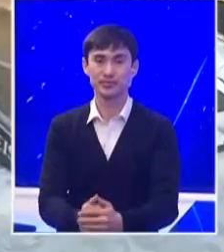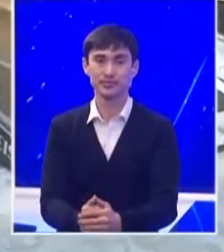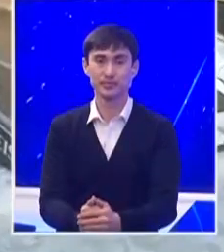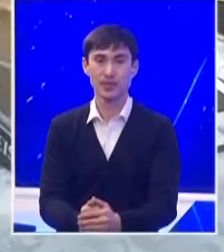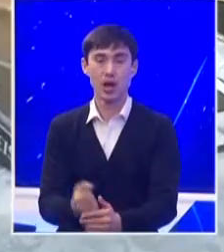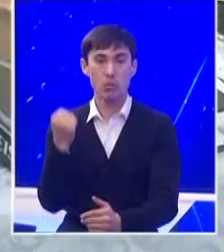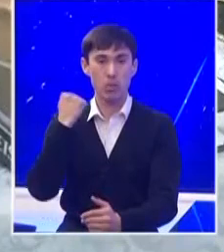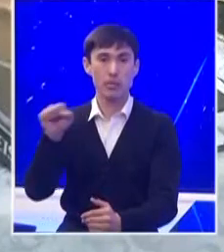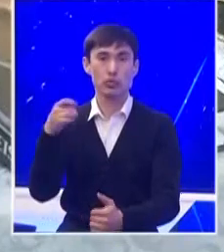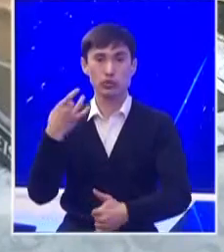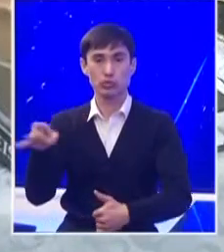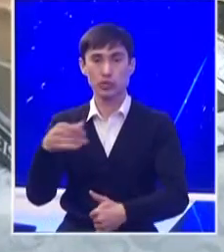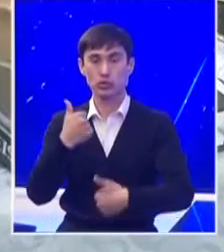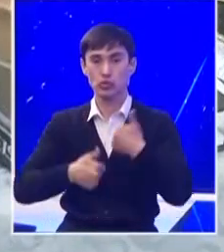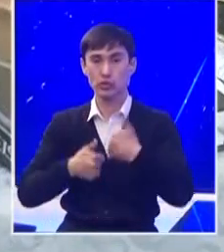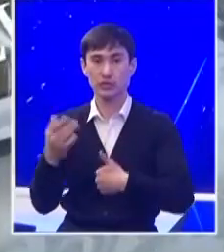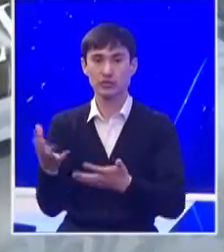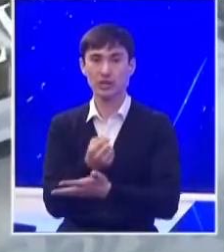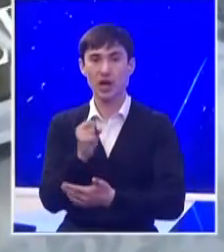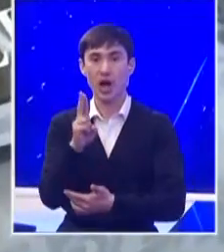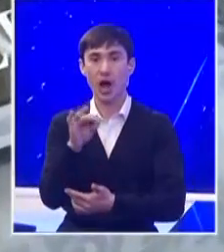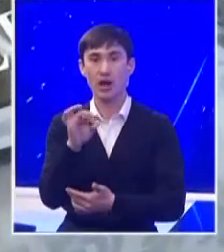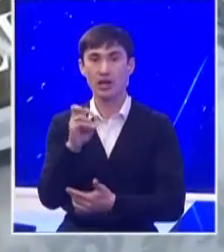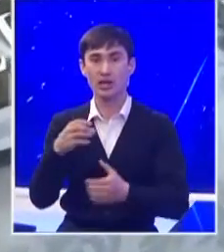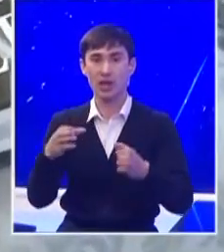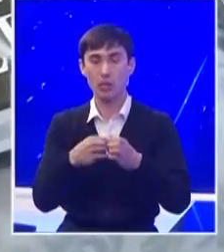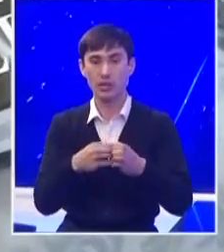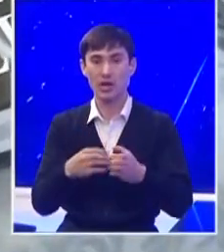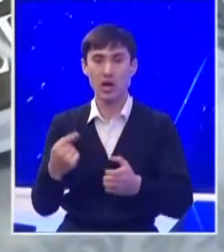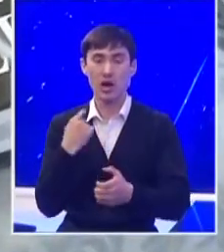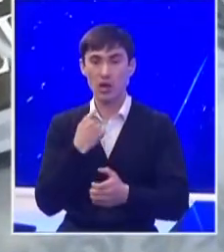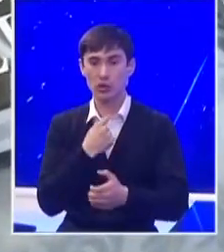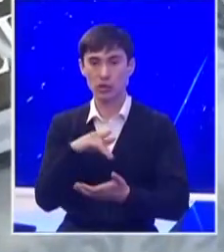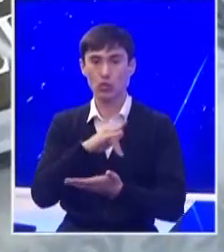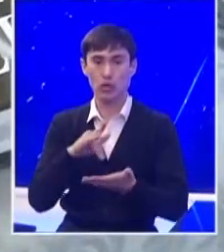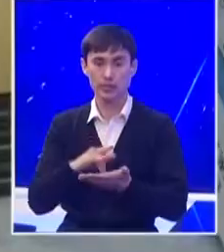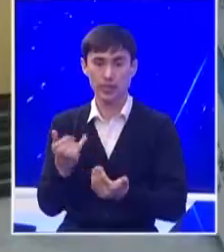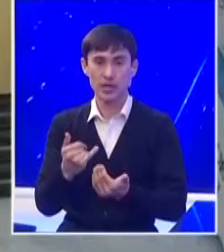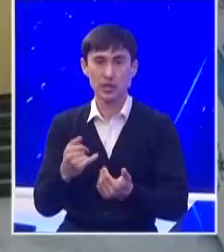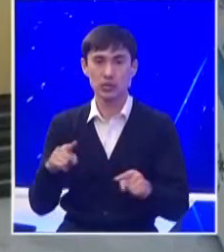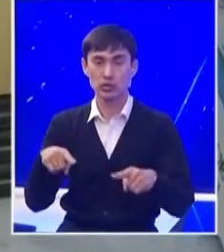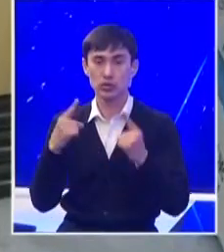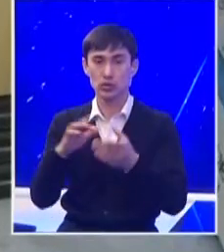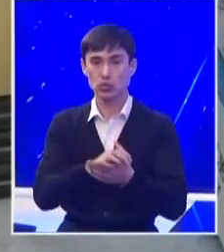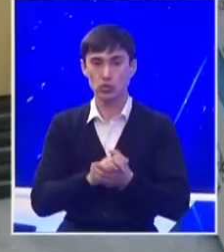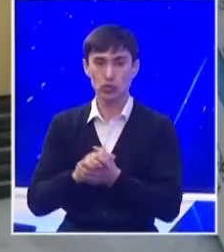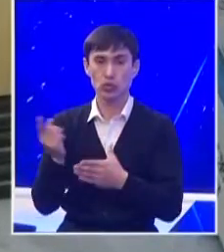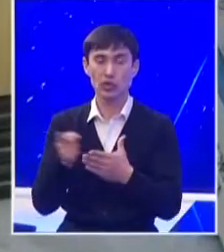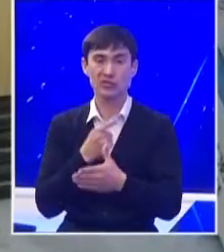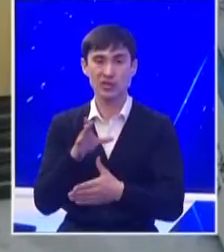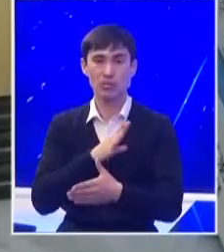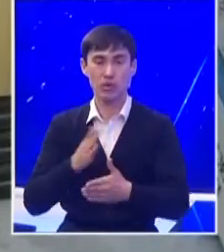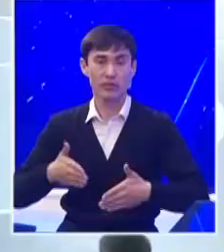в республиканском турнире одержала команда «Карикет», представляющая город Талдыкурган. Стоит отметить, что создание дружины и ее название